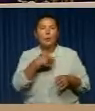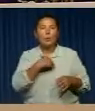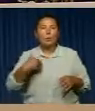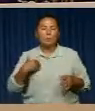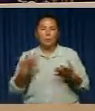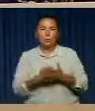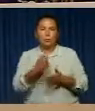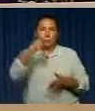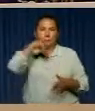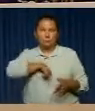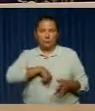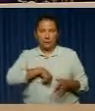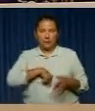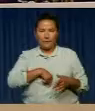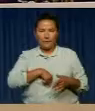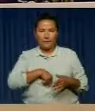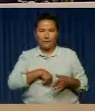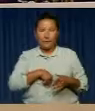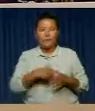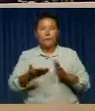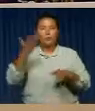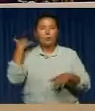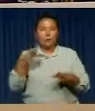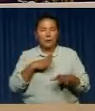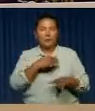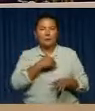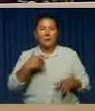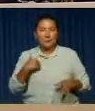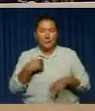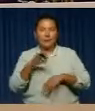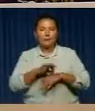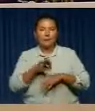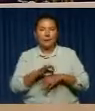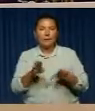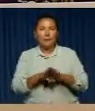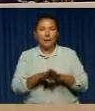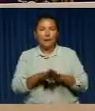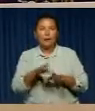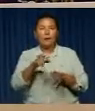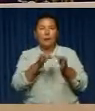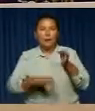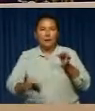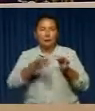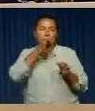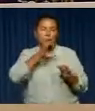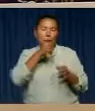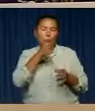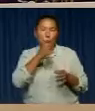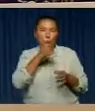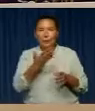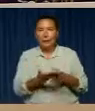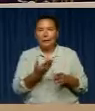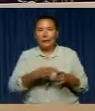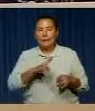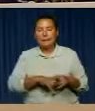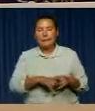бол деген. Туберкулез ауруына шалдығып жатқан. Бұрыннан да пневмонияға шалдығып жатқандарын бәрі скальяның арқасында. Бір уақытта да оған бір тыйым